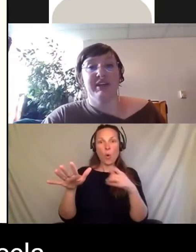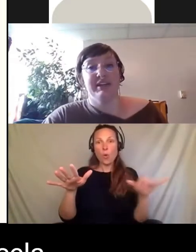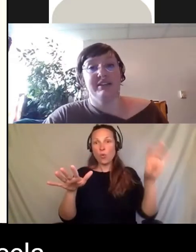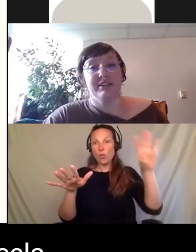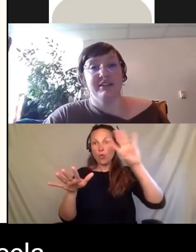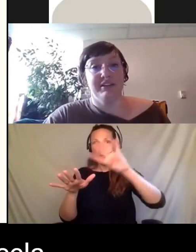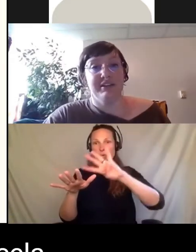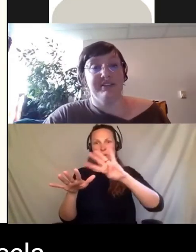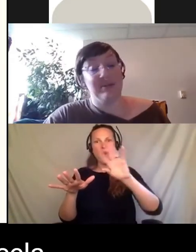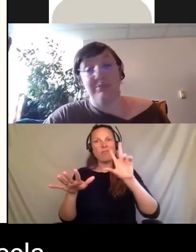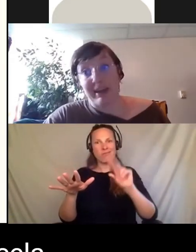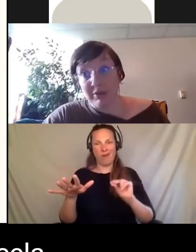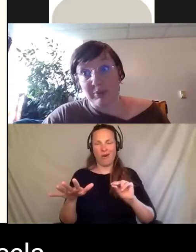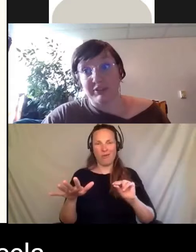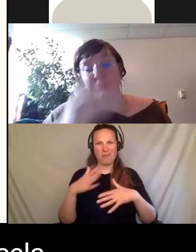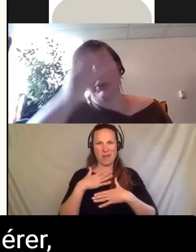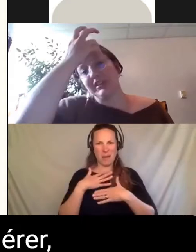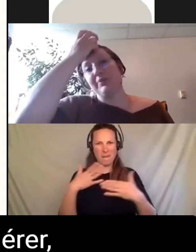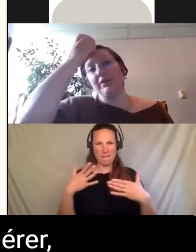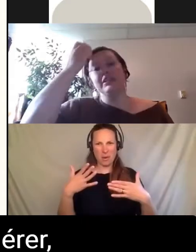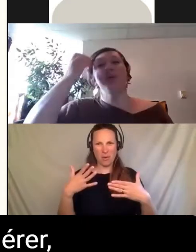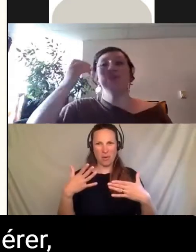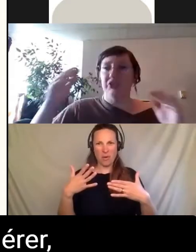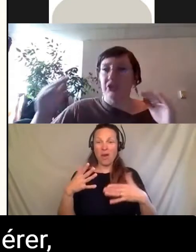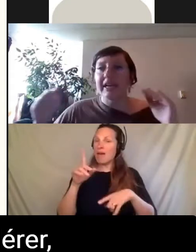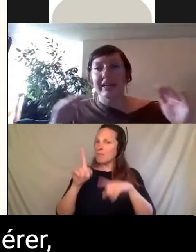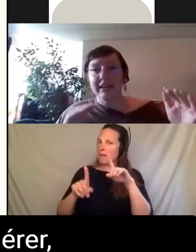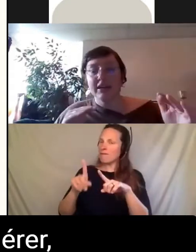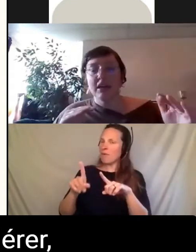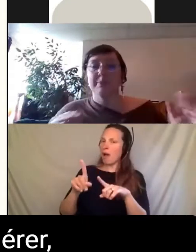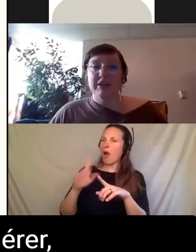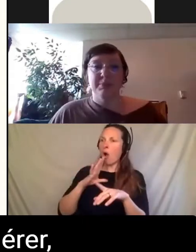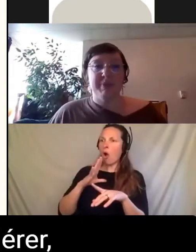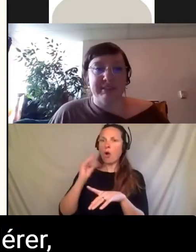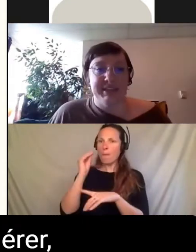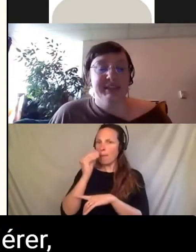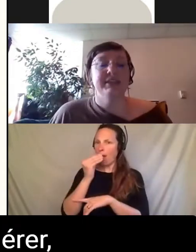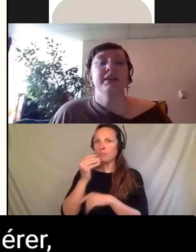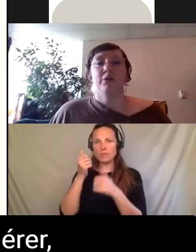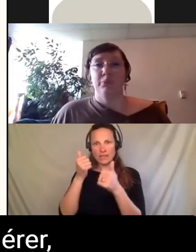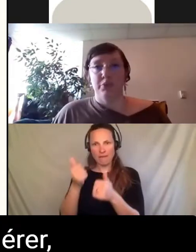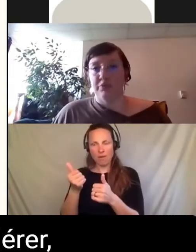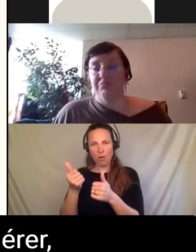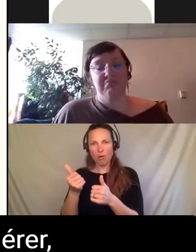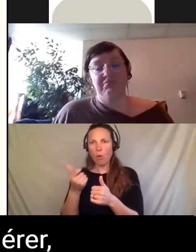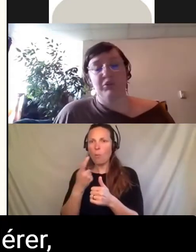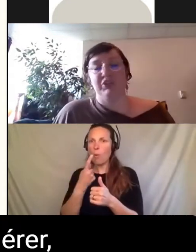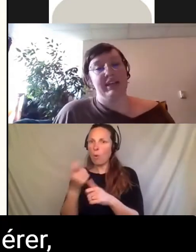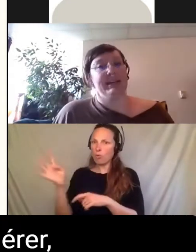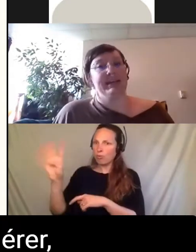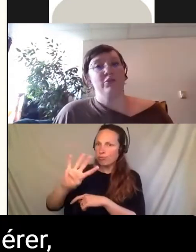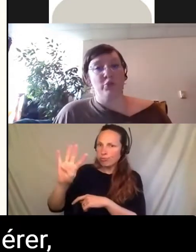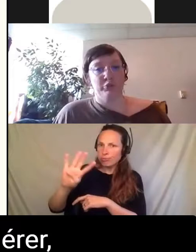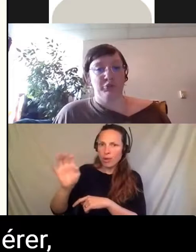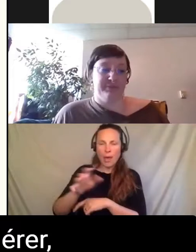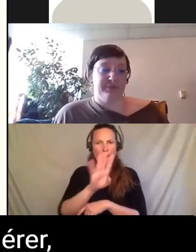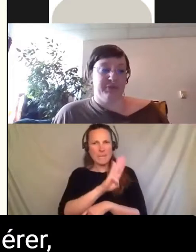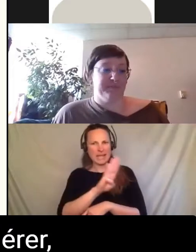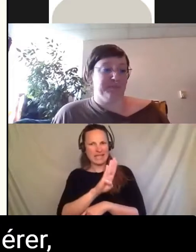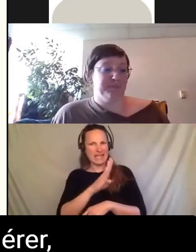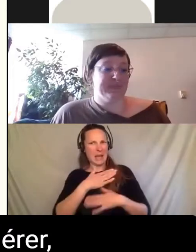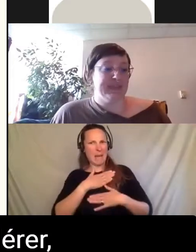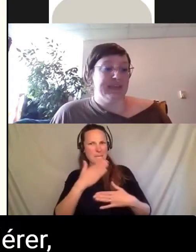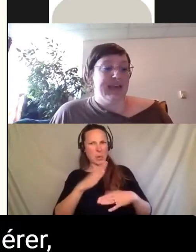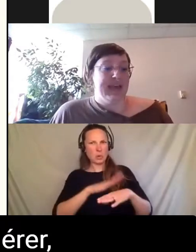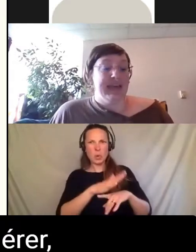parce qu'elle n'aime vraiment pas cela. Puis il y a des plantes qui peuvent le tolérer, mais le basilic ne peut pas tolérer l'eau sur ses